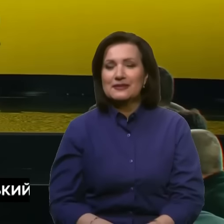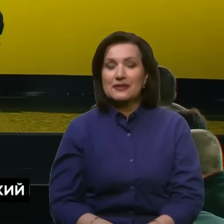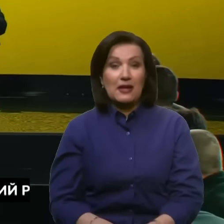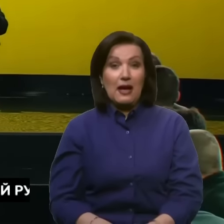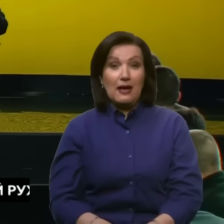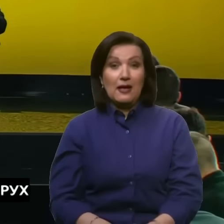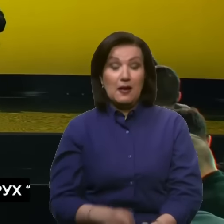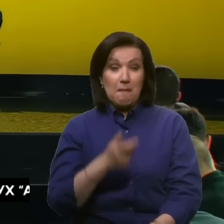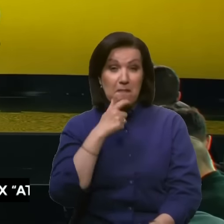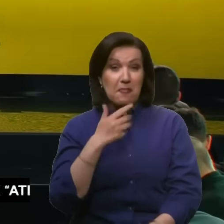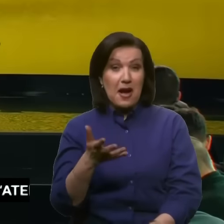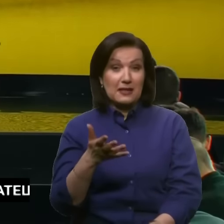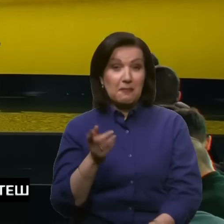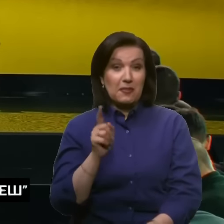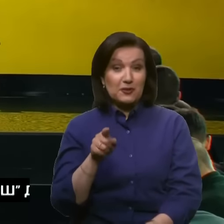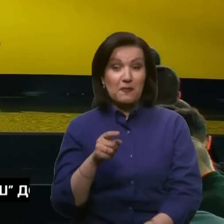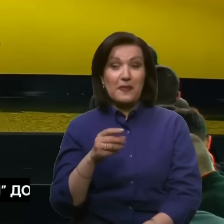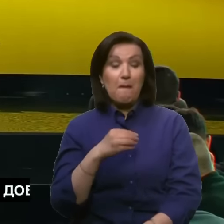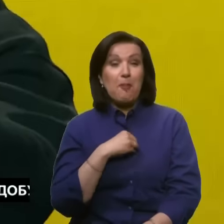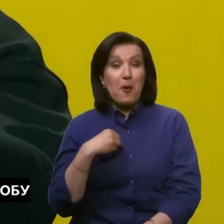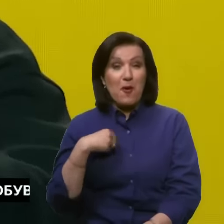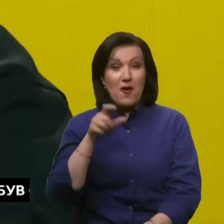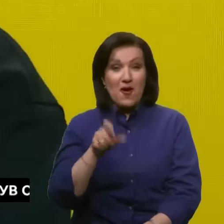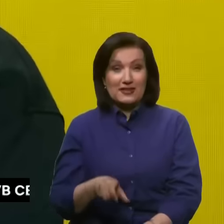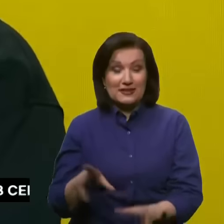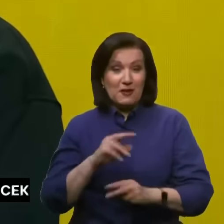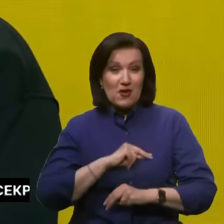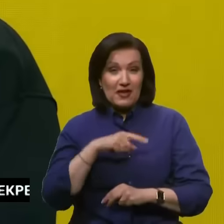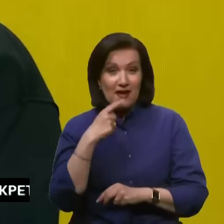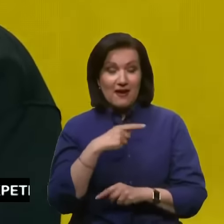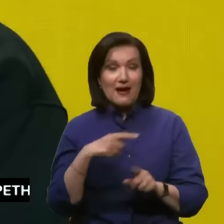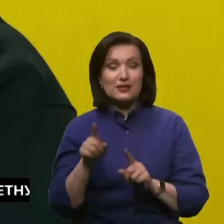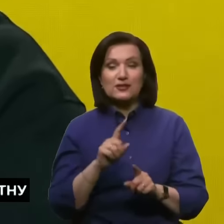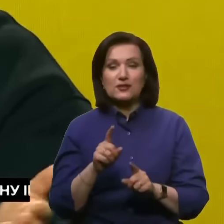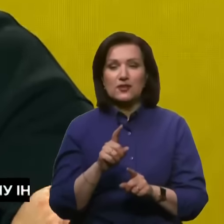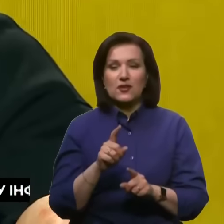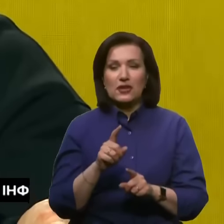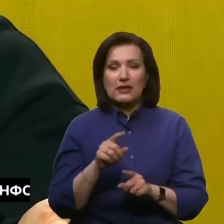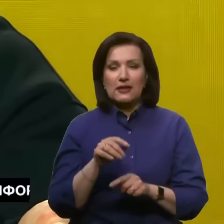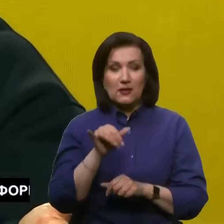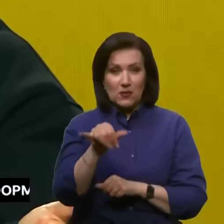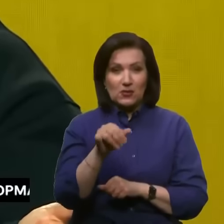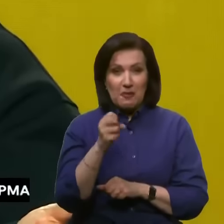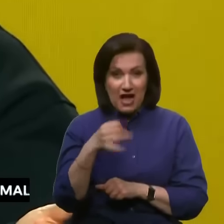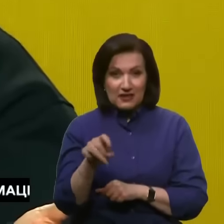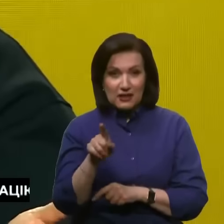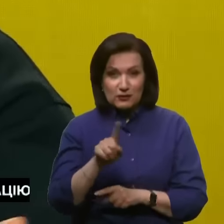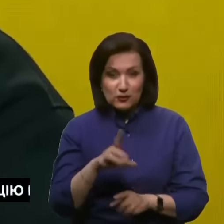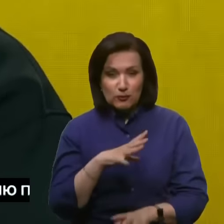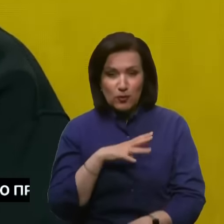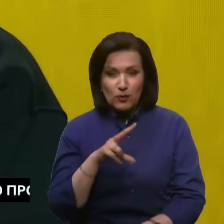Ну, пан, причому польський колега каже, що у тебе, Андрій, було щось